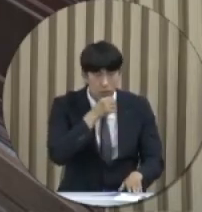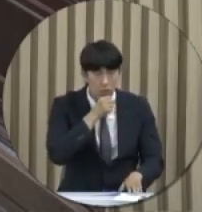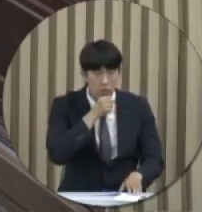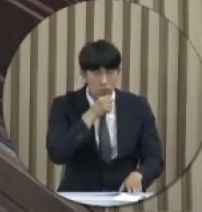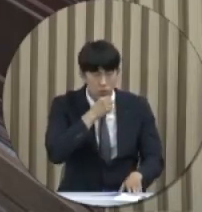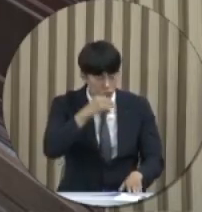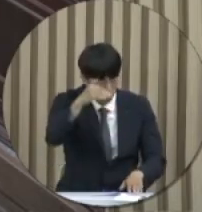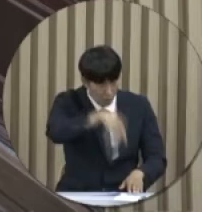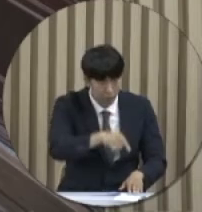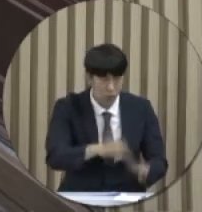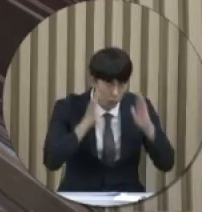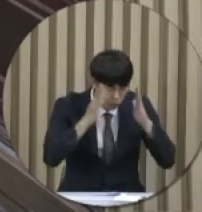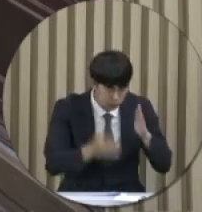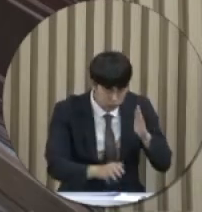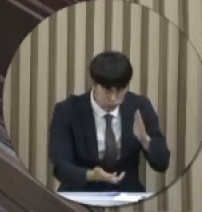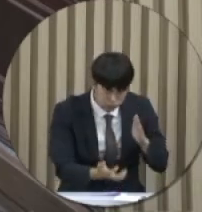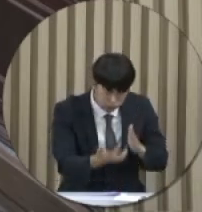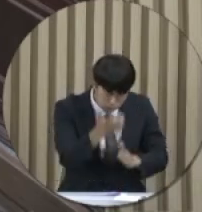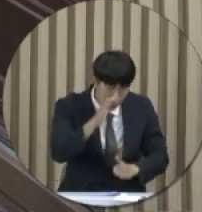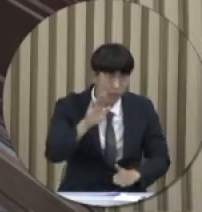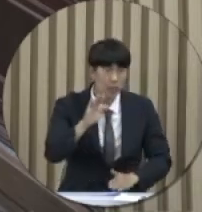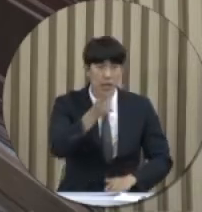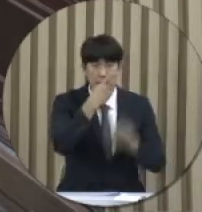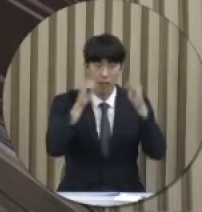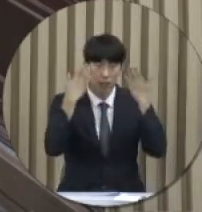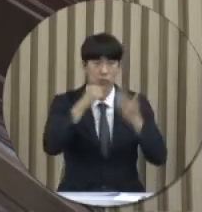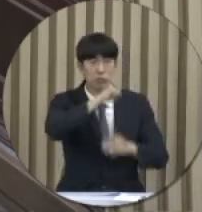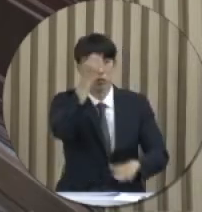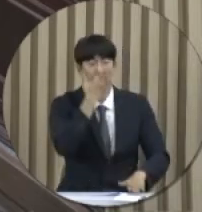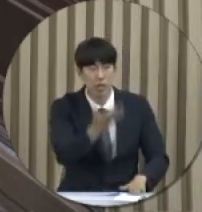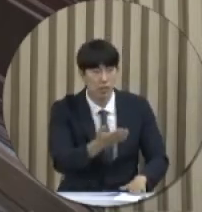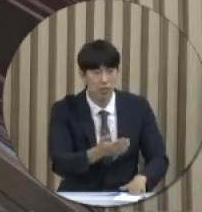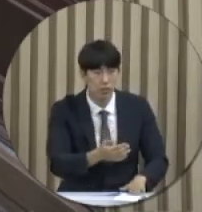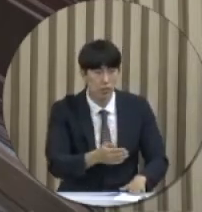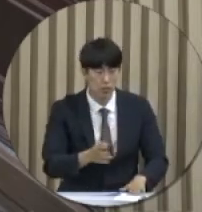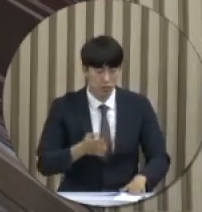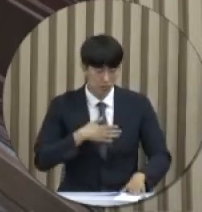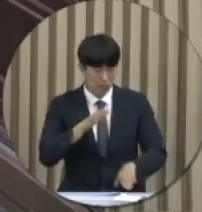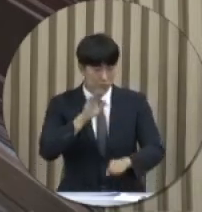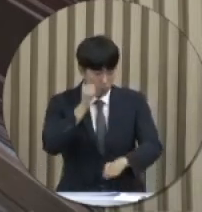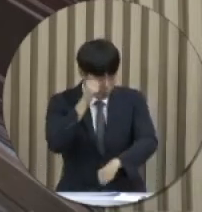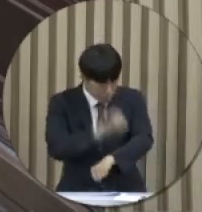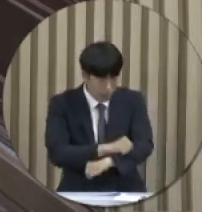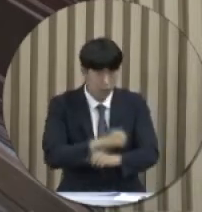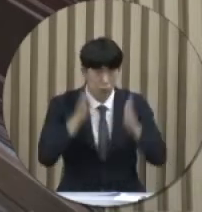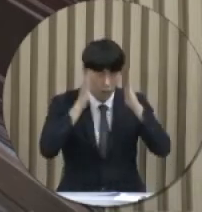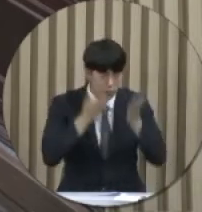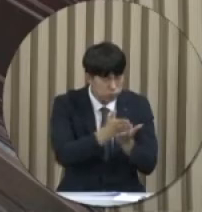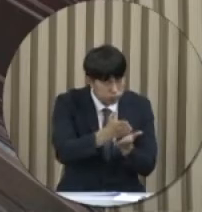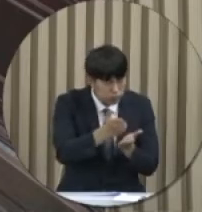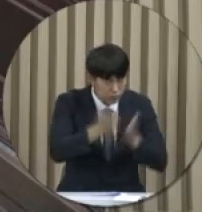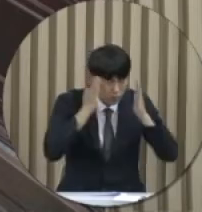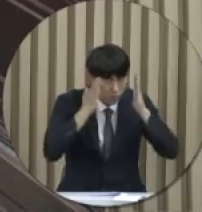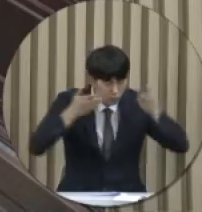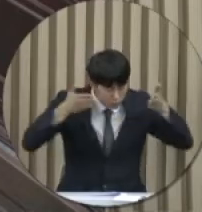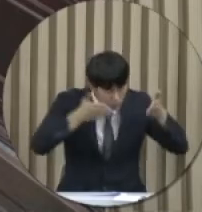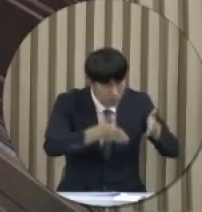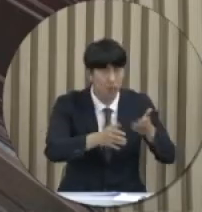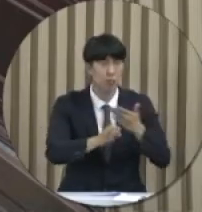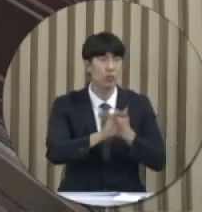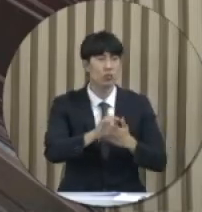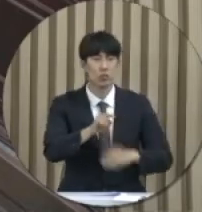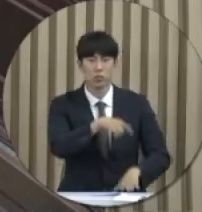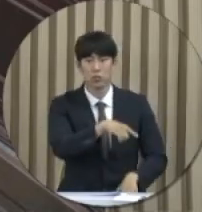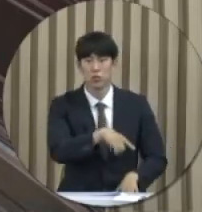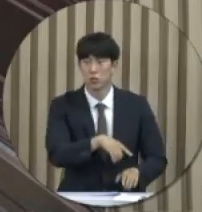갈 수가 있는데 점수가 잘 나오는 과목만 열심히 공부를 해서 지금 이게 홍보에